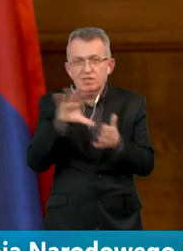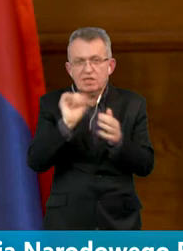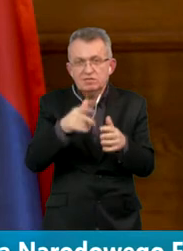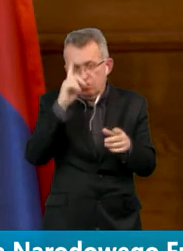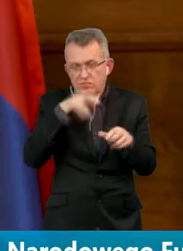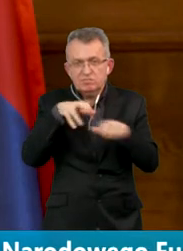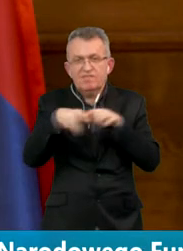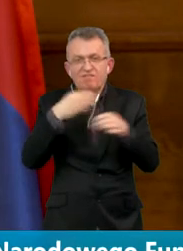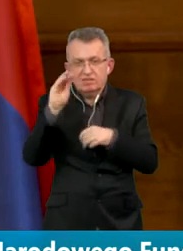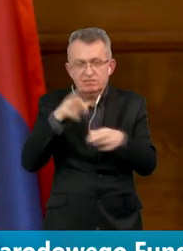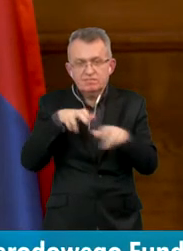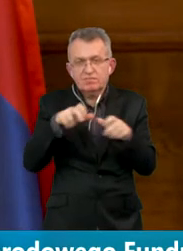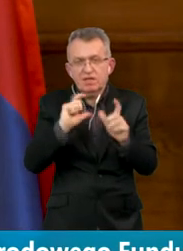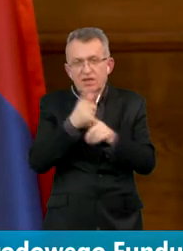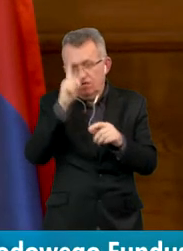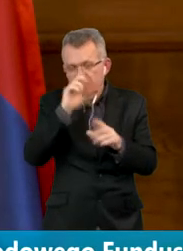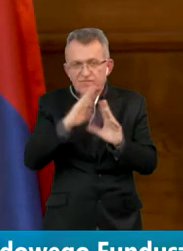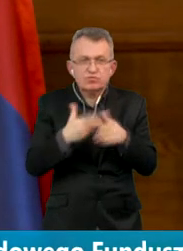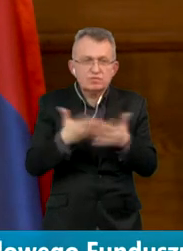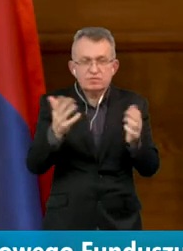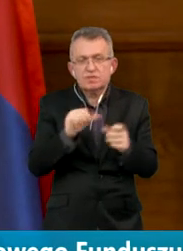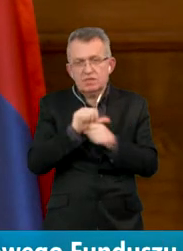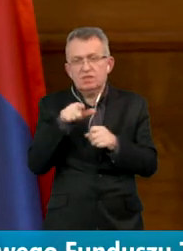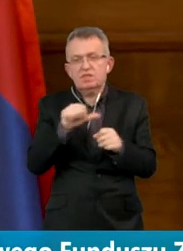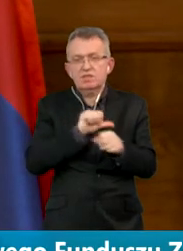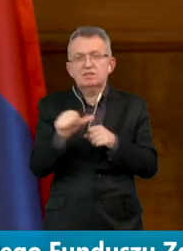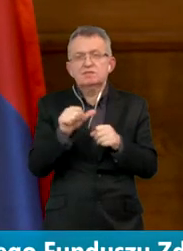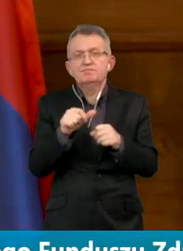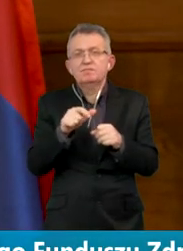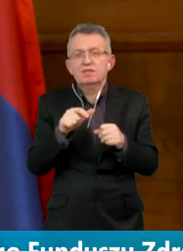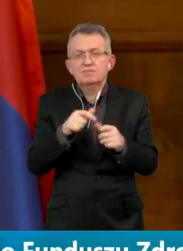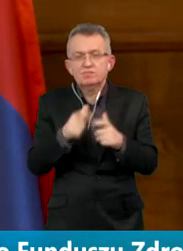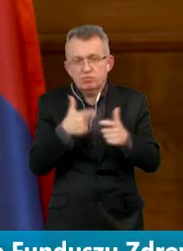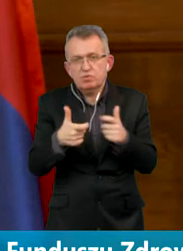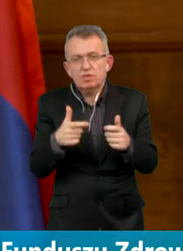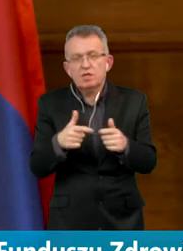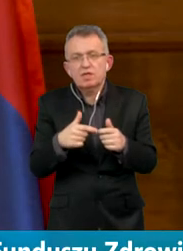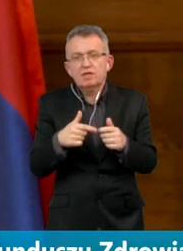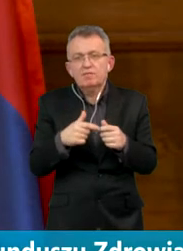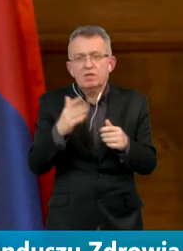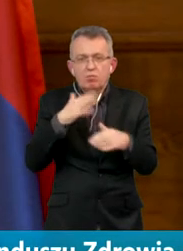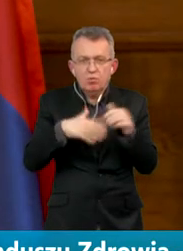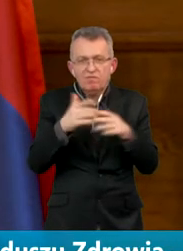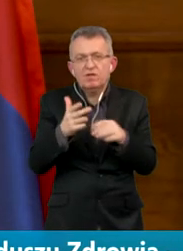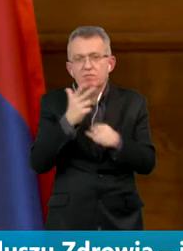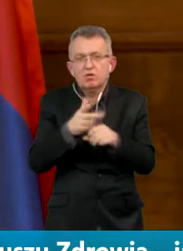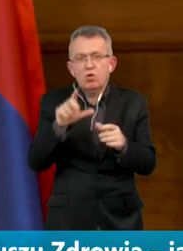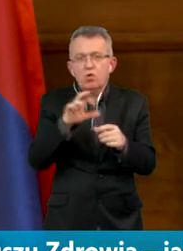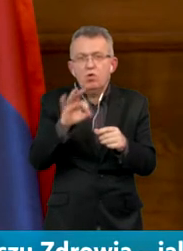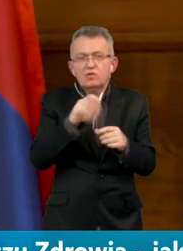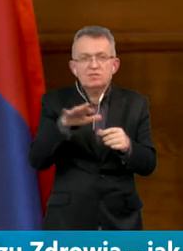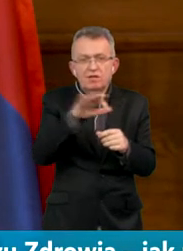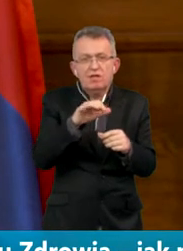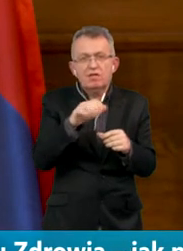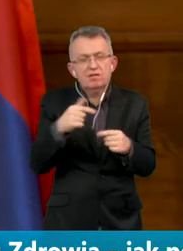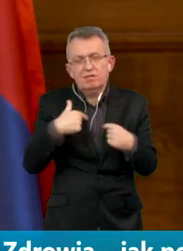i powszechnie dostępna dla wszystkich. I tak to jest tutaj regulowane. Także budowanie parkingów osiedlowych raczej